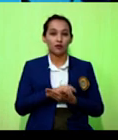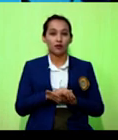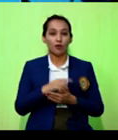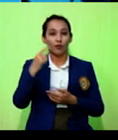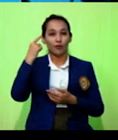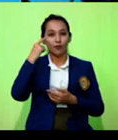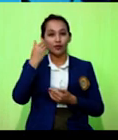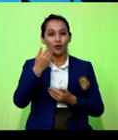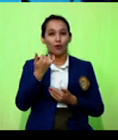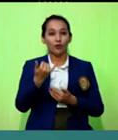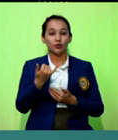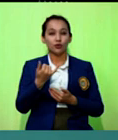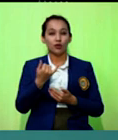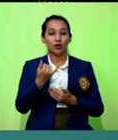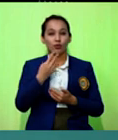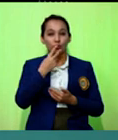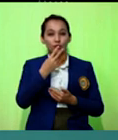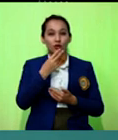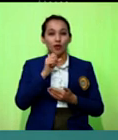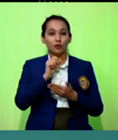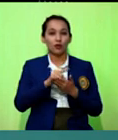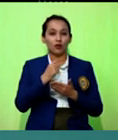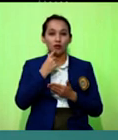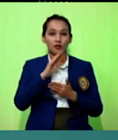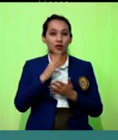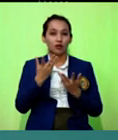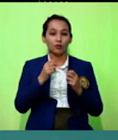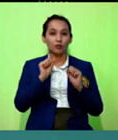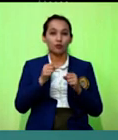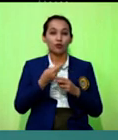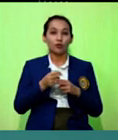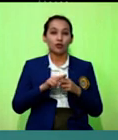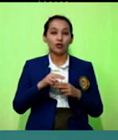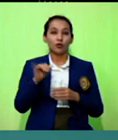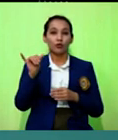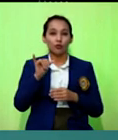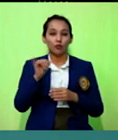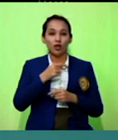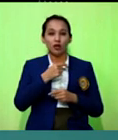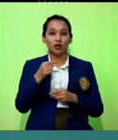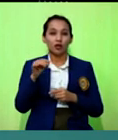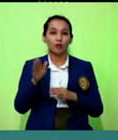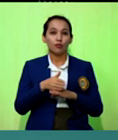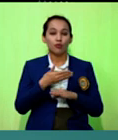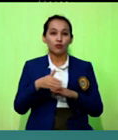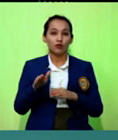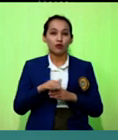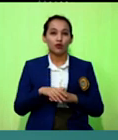O'ylaymanki, siz ushbu misollarni qiyinchiliksiz yechasiz. Chunki siz ko'paytirish, ayirish, bo'lish